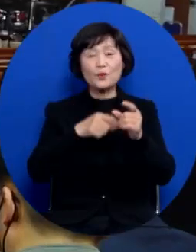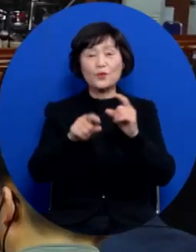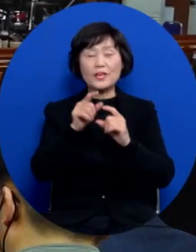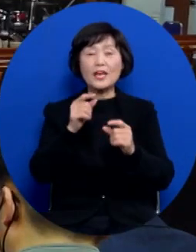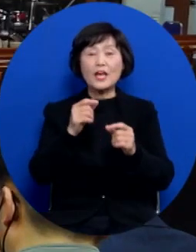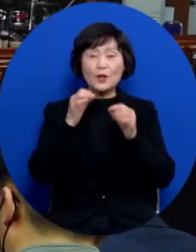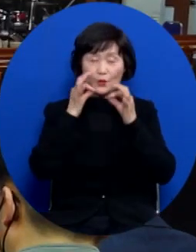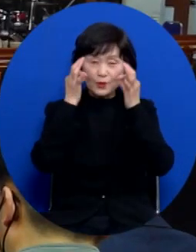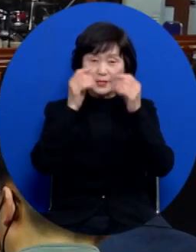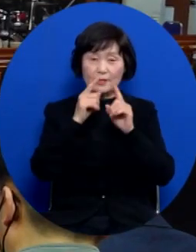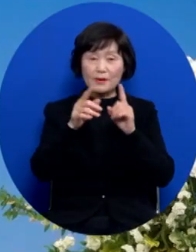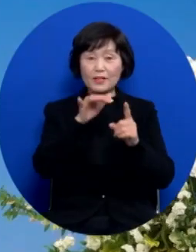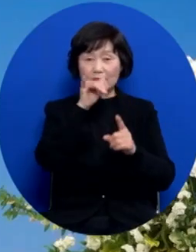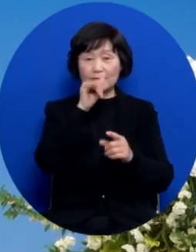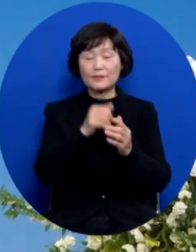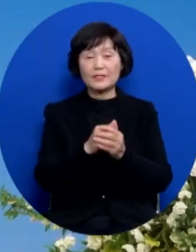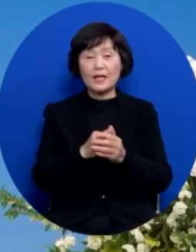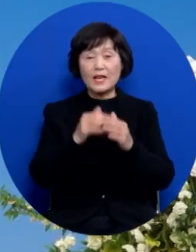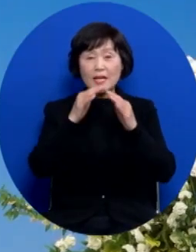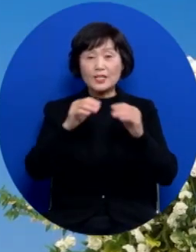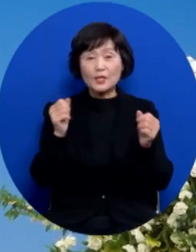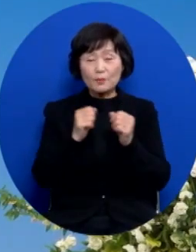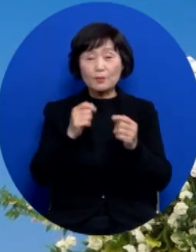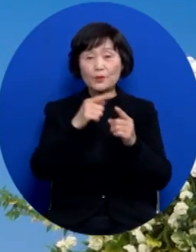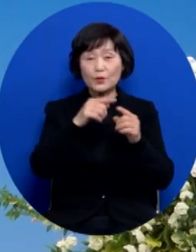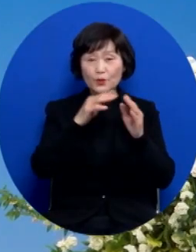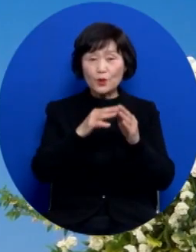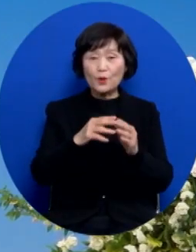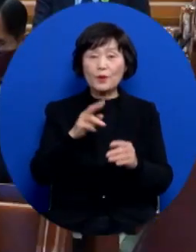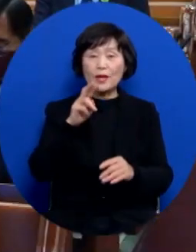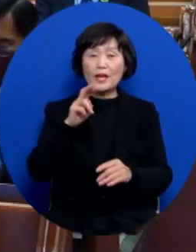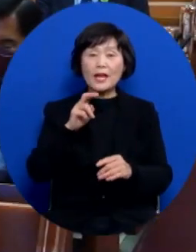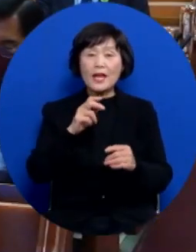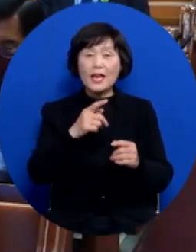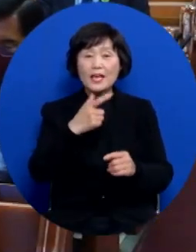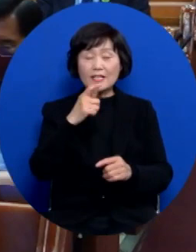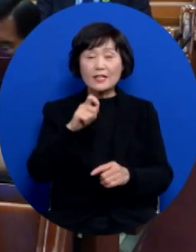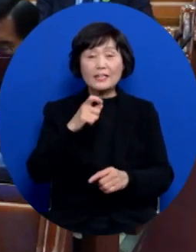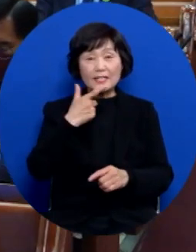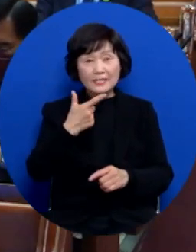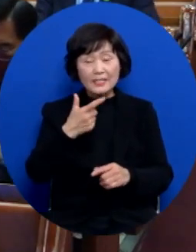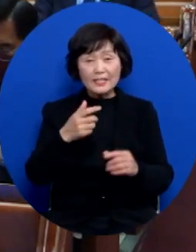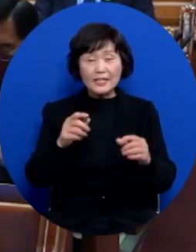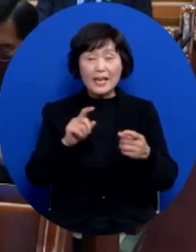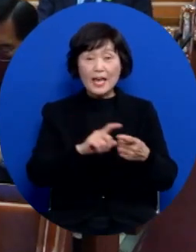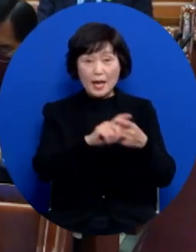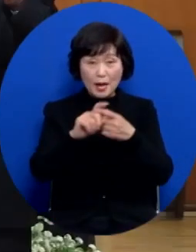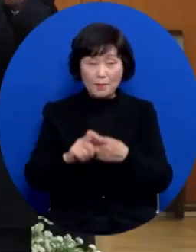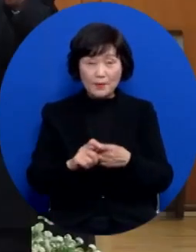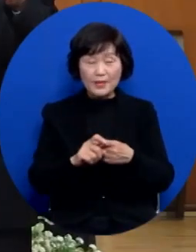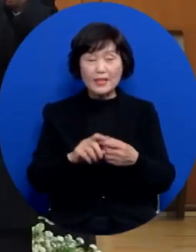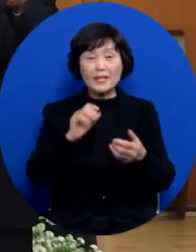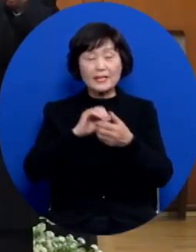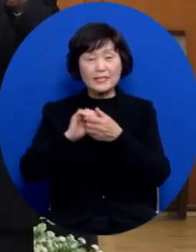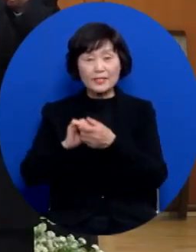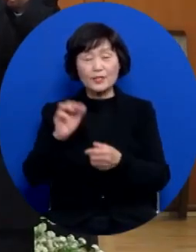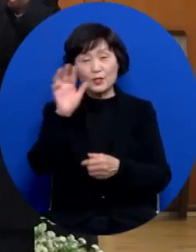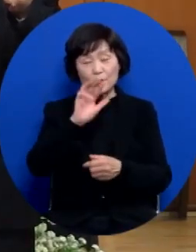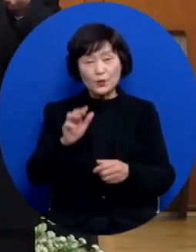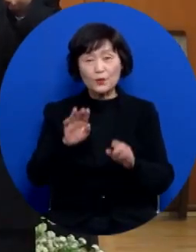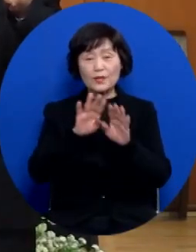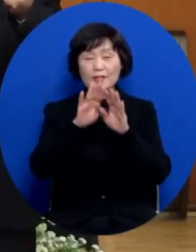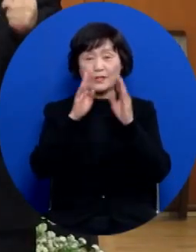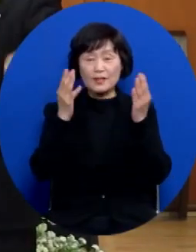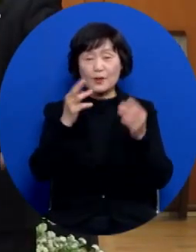예장합동 전북지역 16개 노예가 연합한 전북교회협의회가 12일 제26회 정기총회를 열고